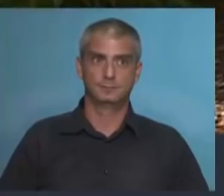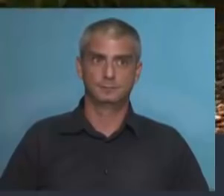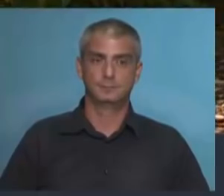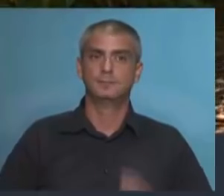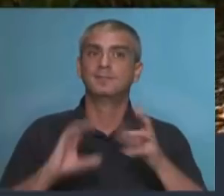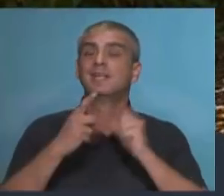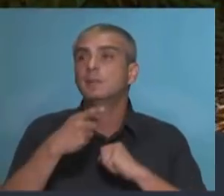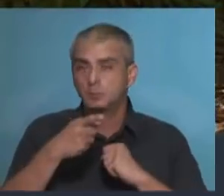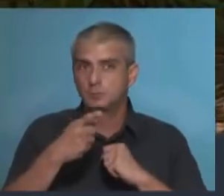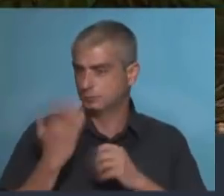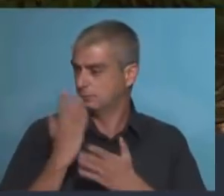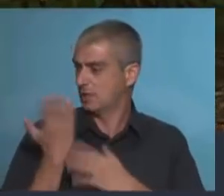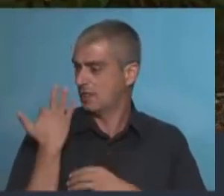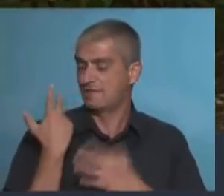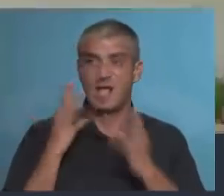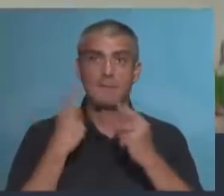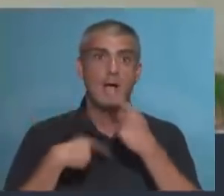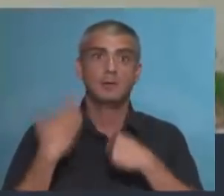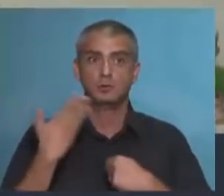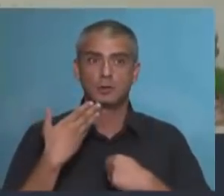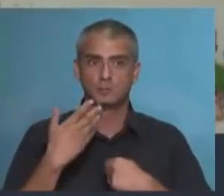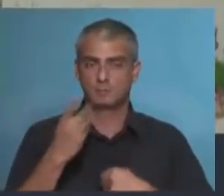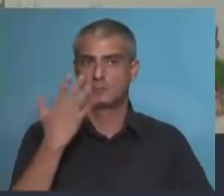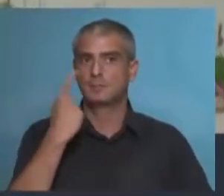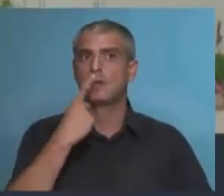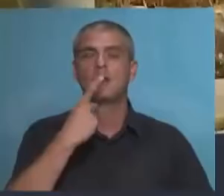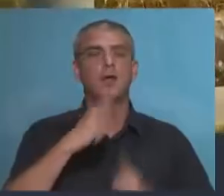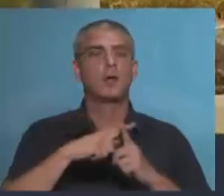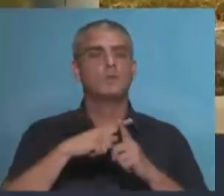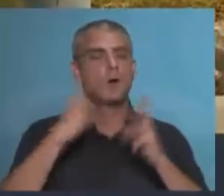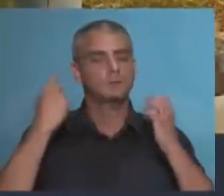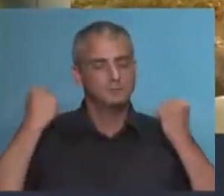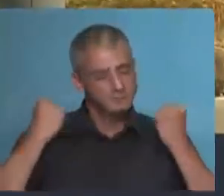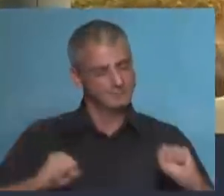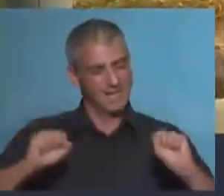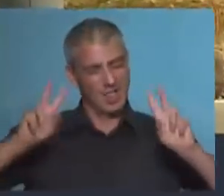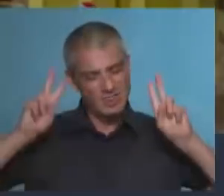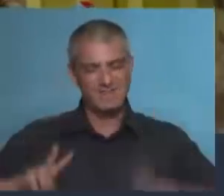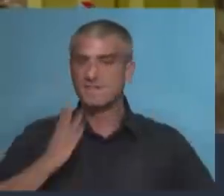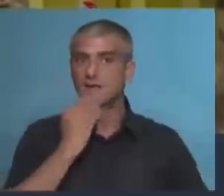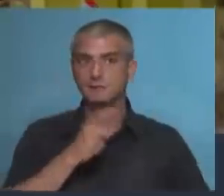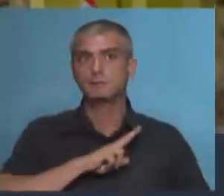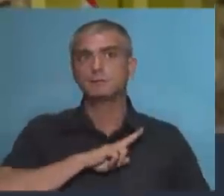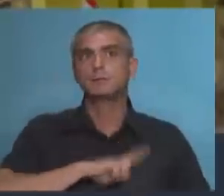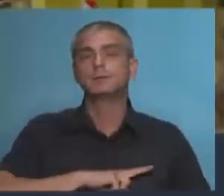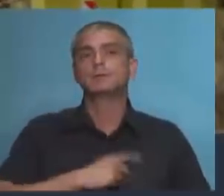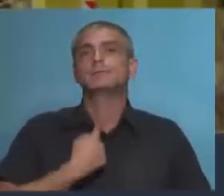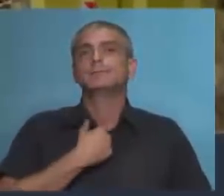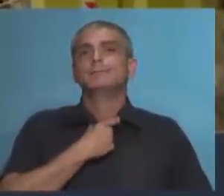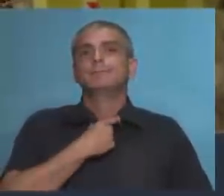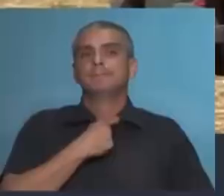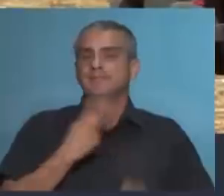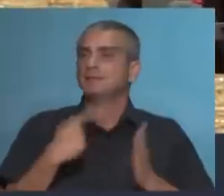הקיבוצים, עד לפני כמה עשורים, המאה שערים של החילוניות הישראלית, נאלצו מסיבות כלכליות